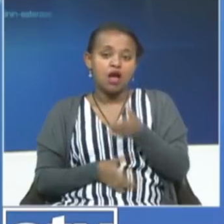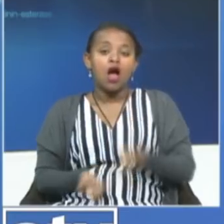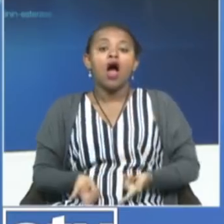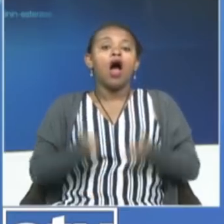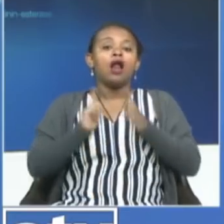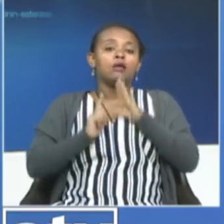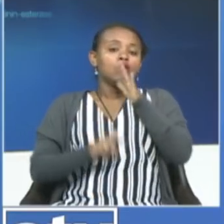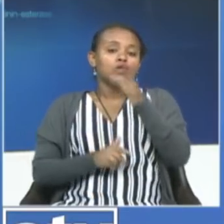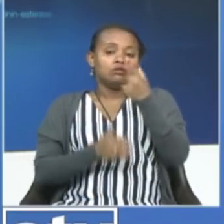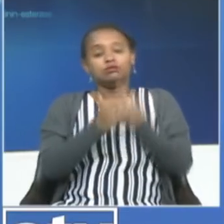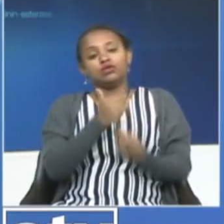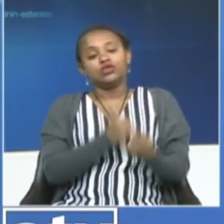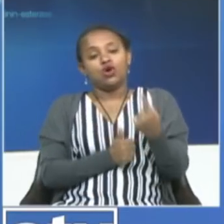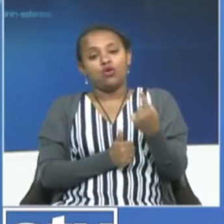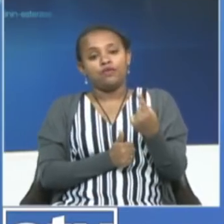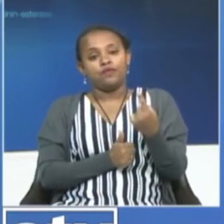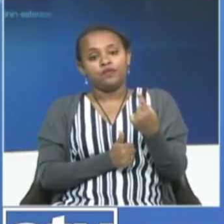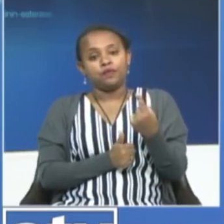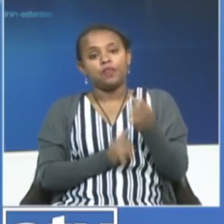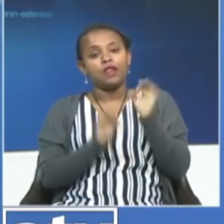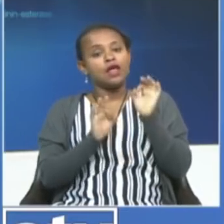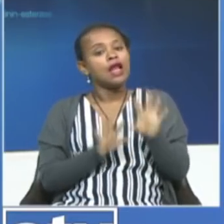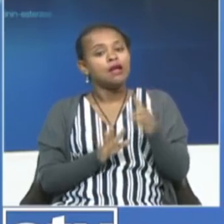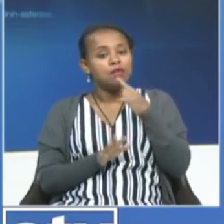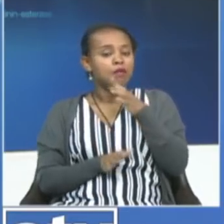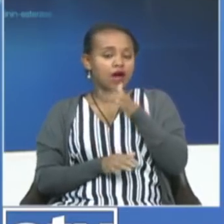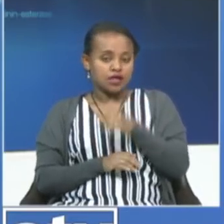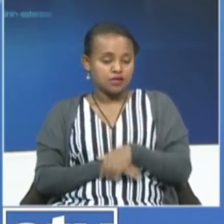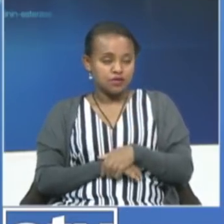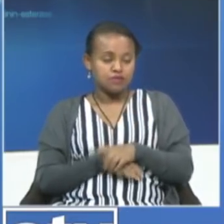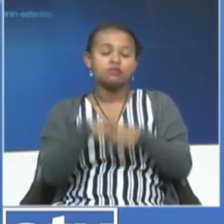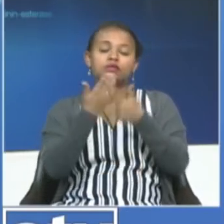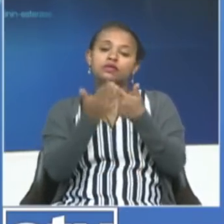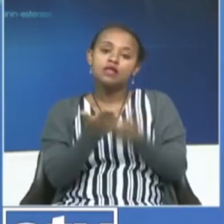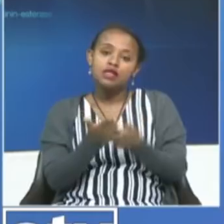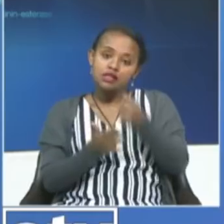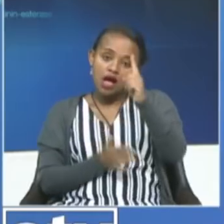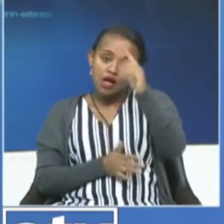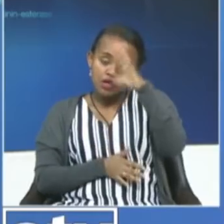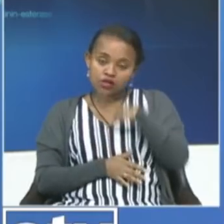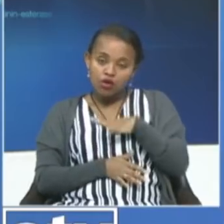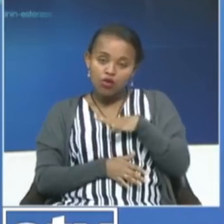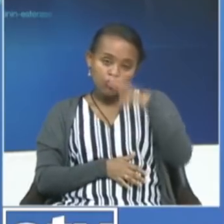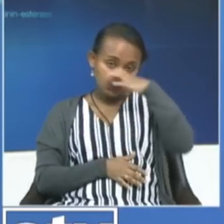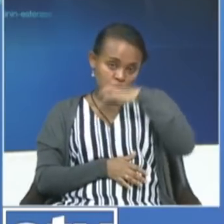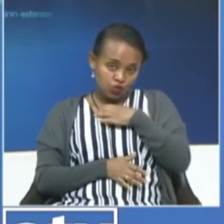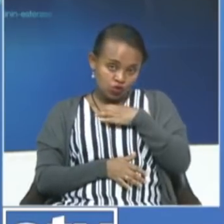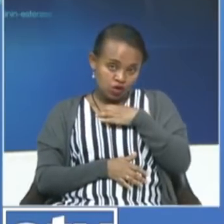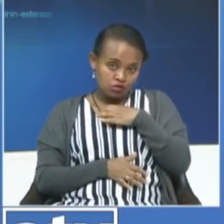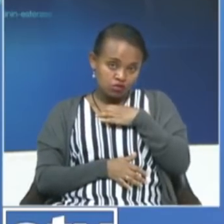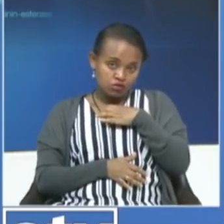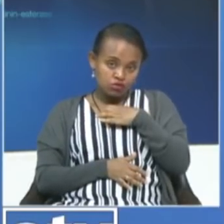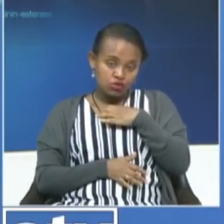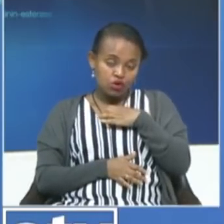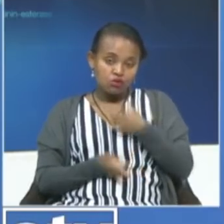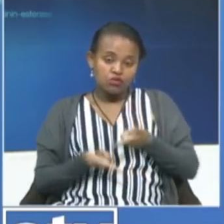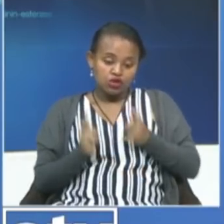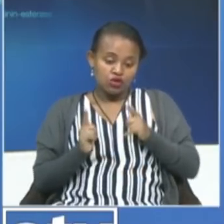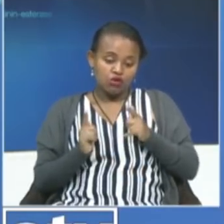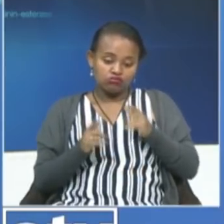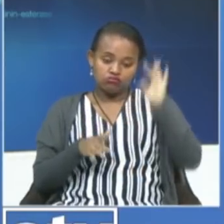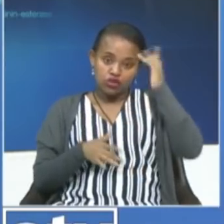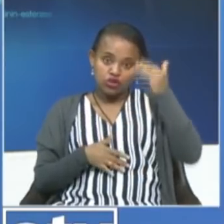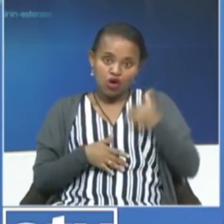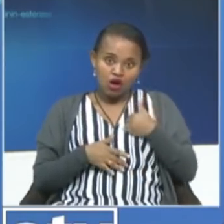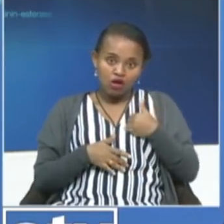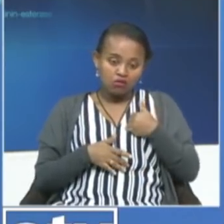ያለመኖሩም ብቻውኑ የለም አያስብልም። ስለዚህ አንድ ሰው ትኩሳቱ በሽታው ኖሮበት ትኩሳቱ ከፍ ብሎ ሊቀንስ ይችላል